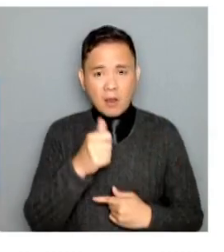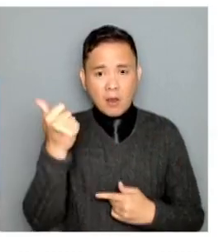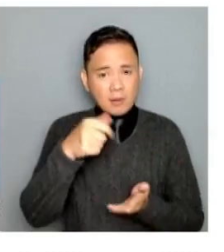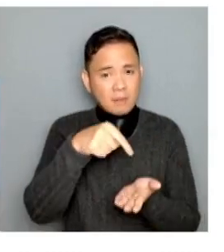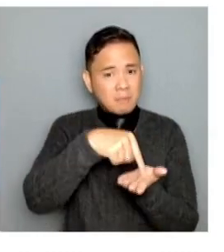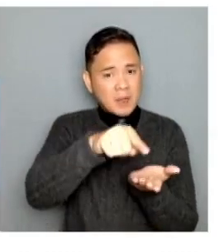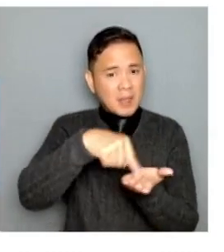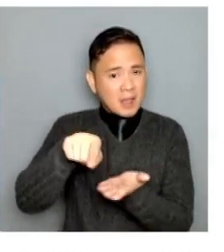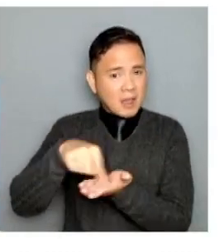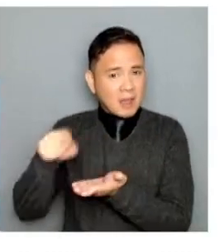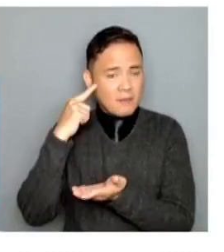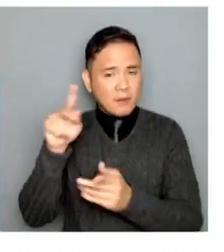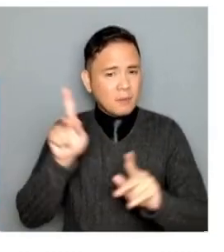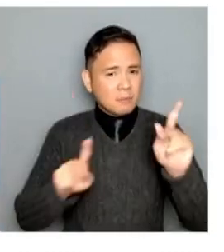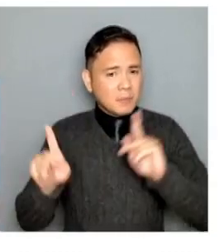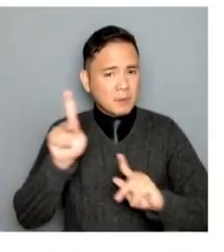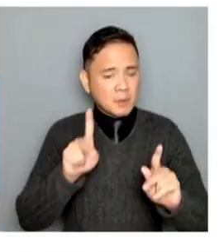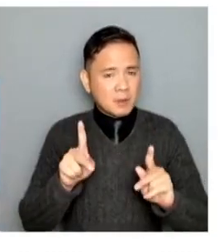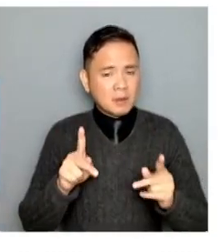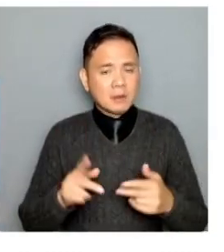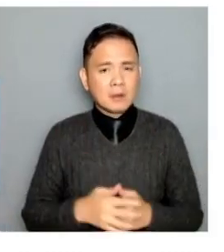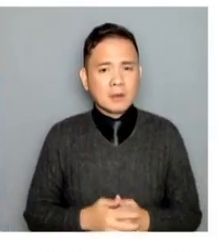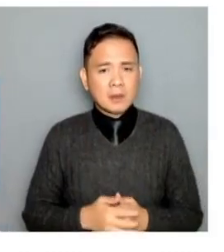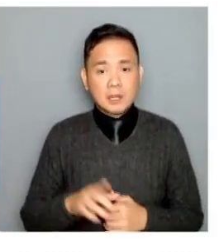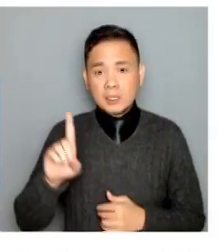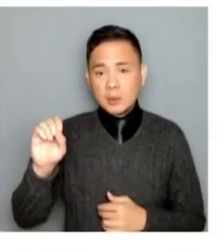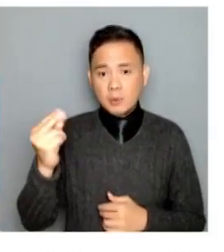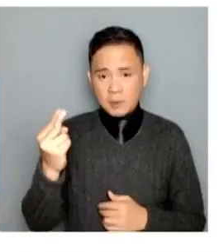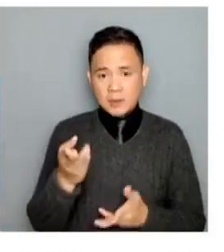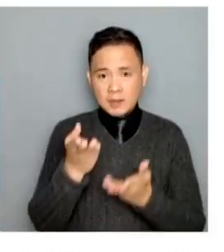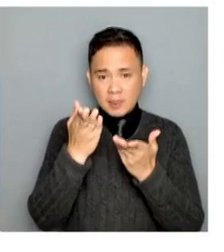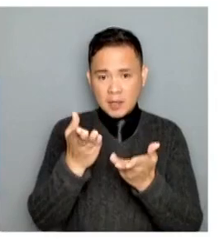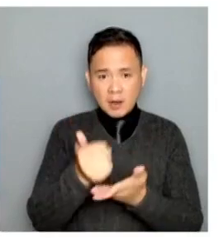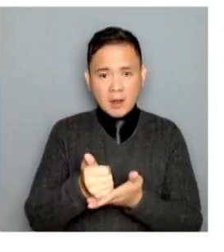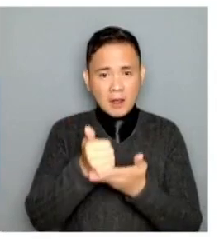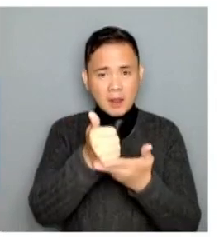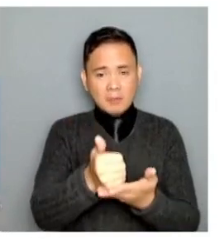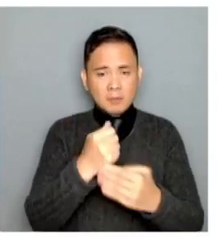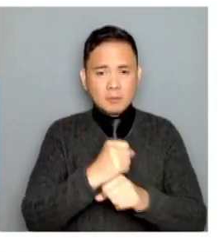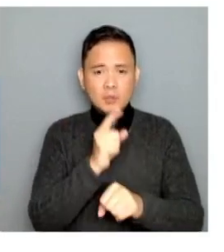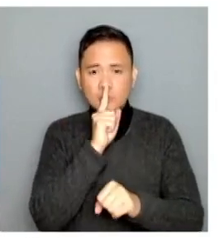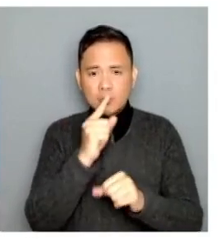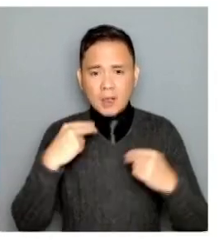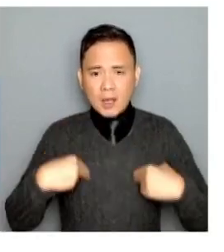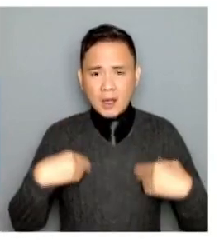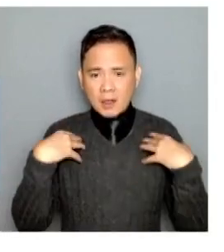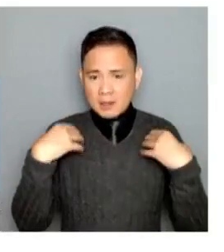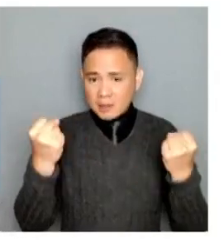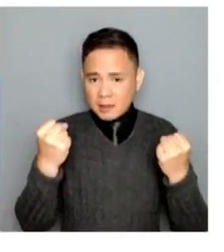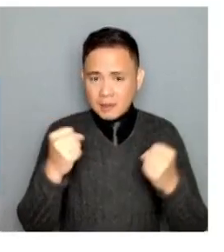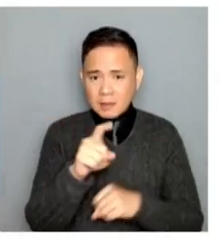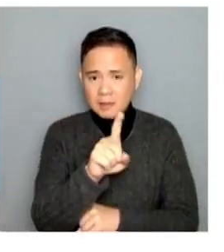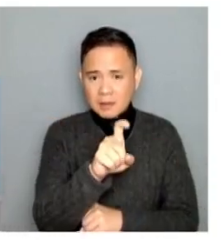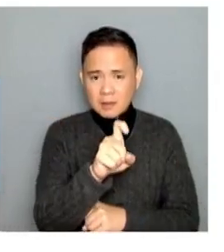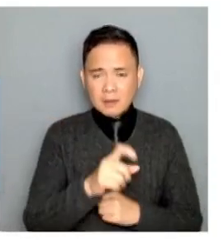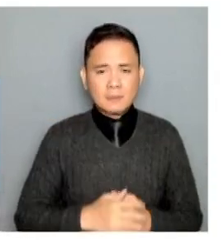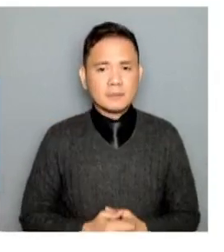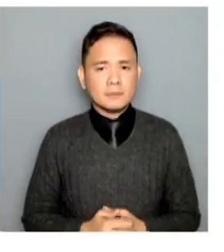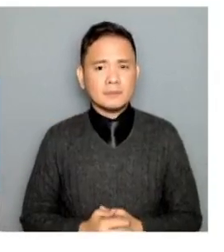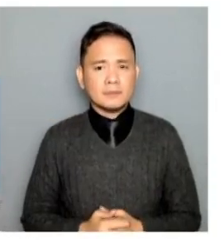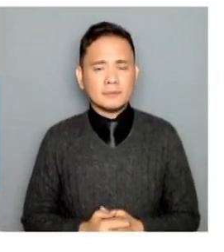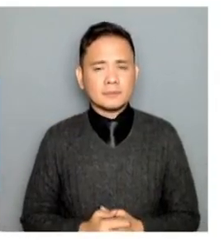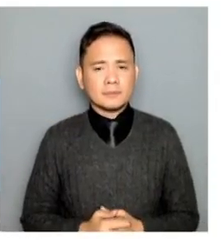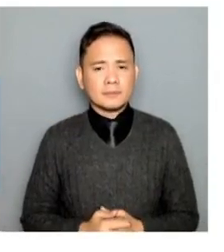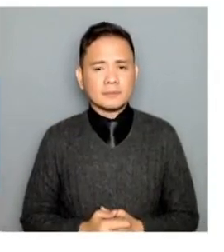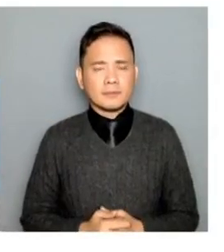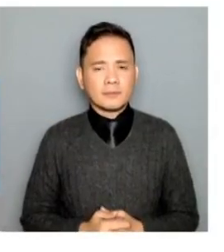affected residents po? Andyan ho ba ang DOH para siguraduhin gumaling sila sa lalong madaling panahon, Mayor?